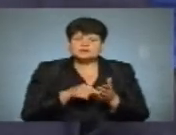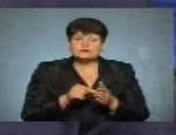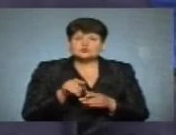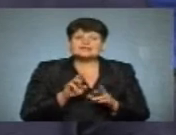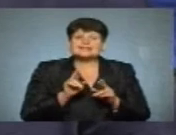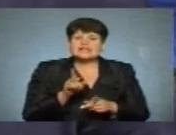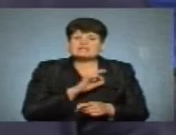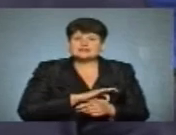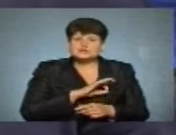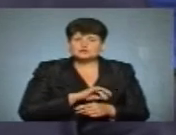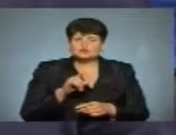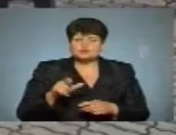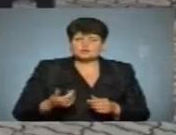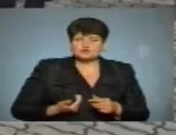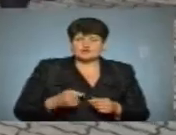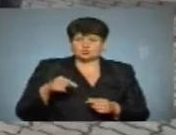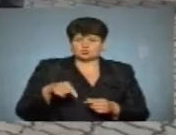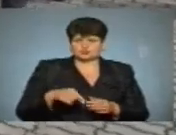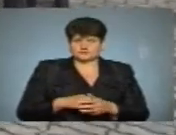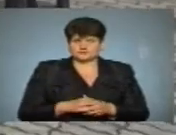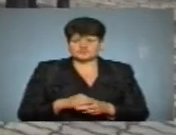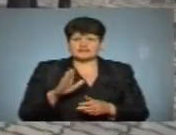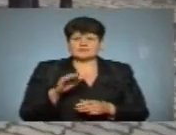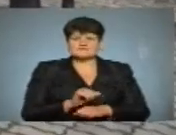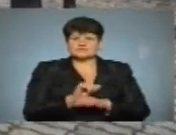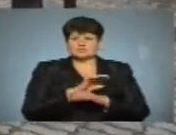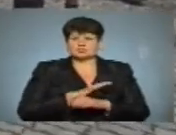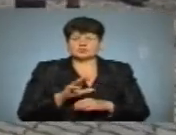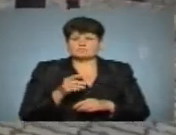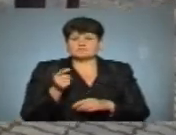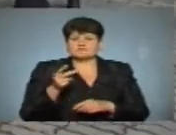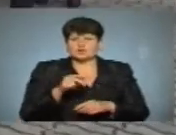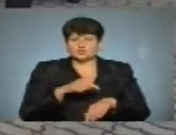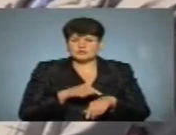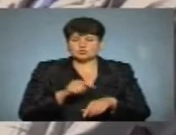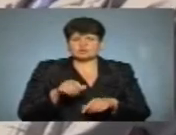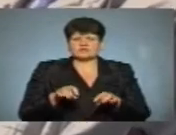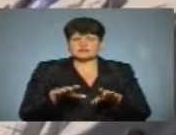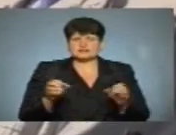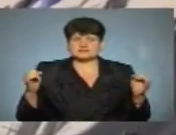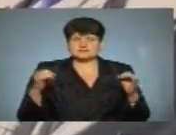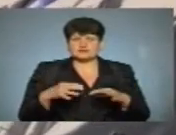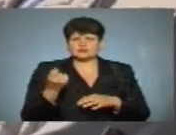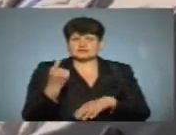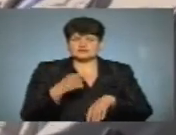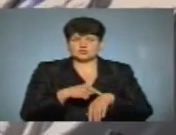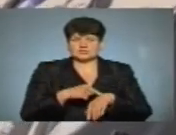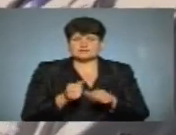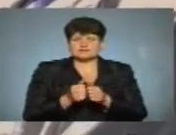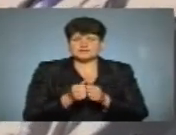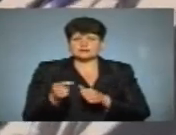вигідніше людям, які проживають тут. Віче тривало 1,5 години. Люди вирішили зібратися завтра об 11-й годині біля